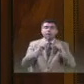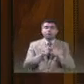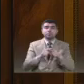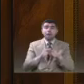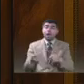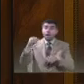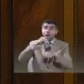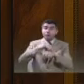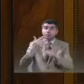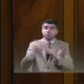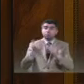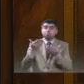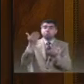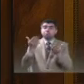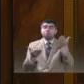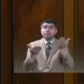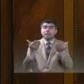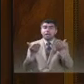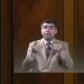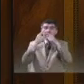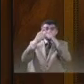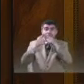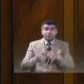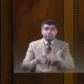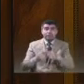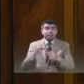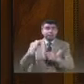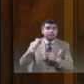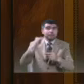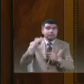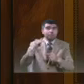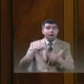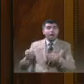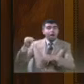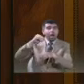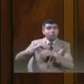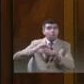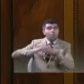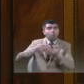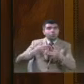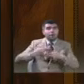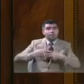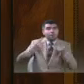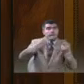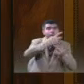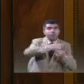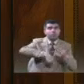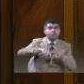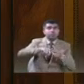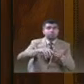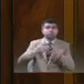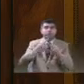التوازنات المالية يمر عبر استرجاع جزء من سيادة القرار في التوجهات الاقتصادية والمالية